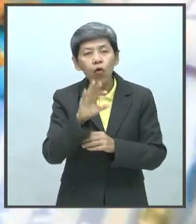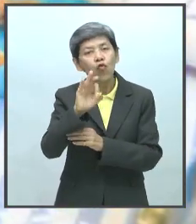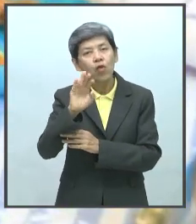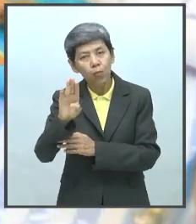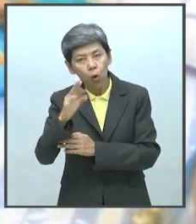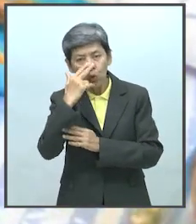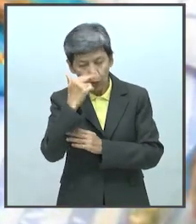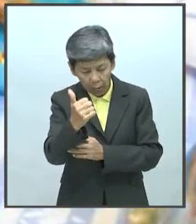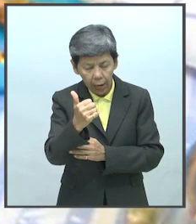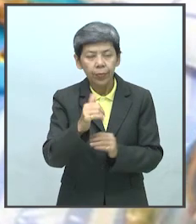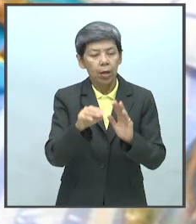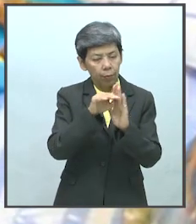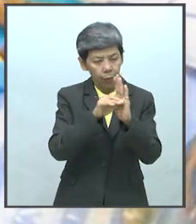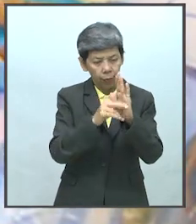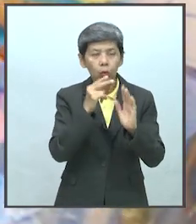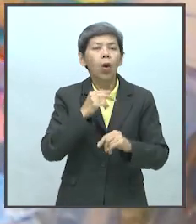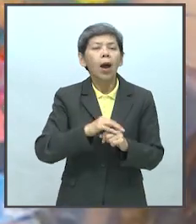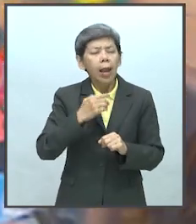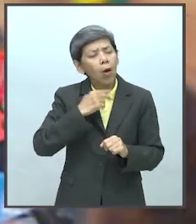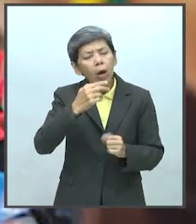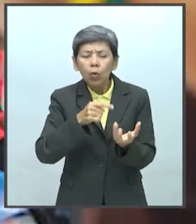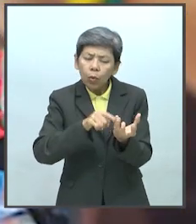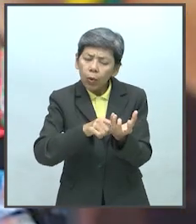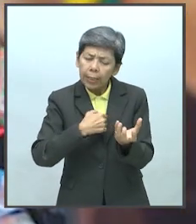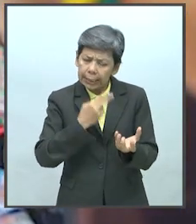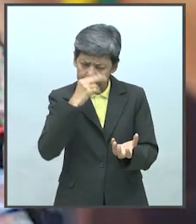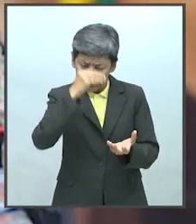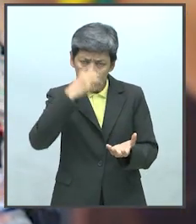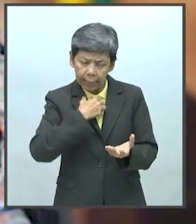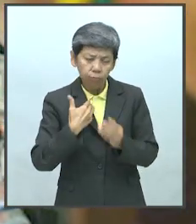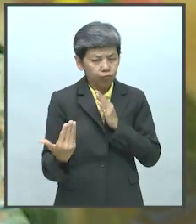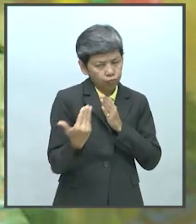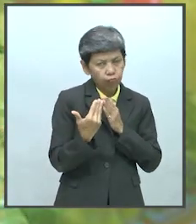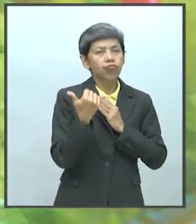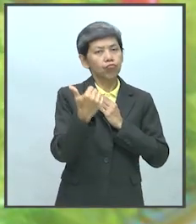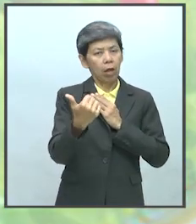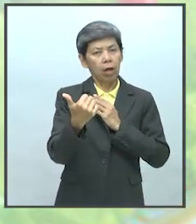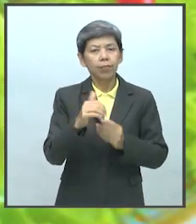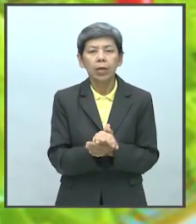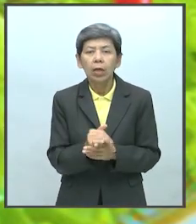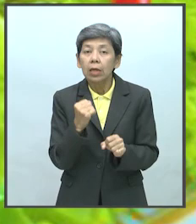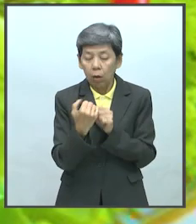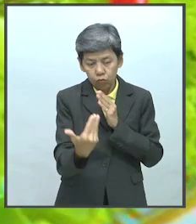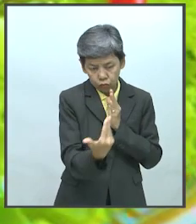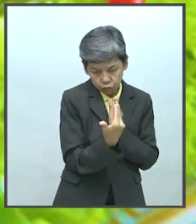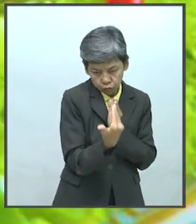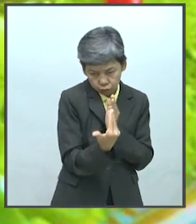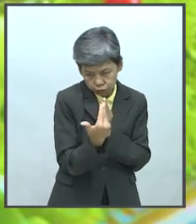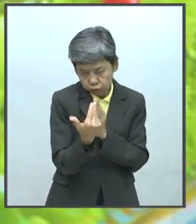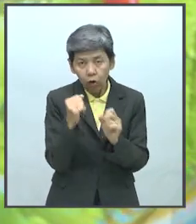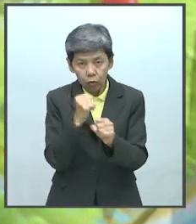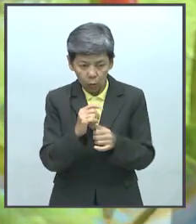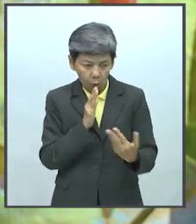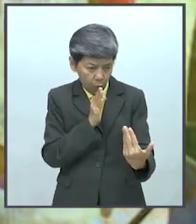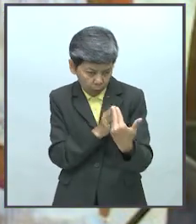page ะ นะครับหรือว่าดูข้อมูลของขนมที่เราเคยทำไว้มีตัวไหนที่อยากเรียนก็ติดต่อมา ะ นะครับการสอนจะเป็นการสอนเรียกว่าเป็นการสอนเน้น